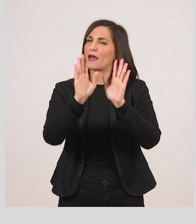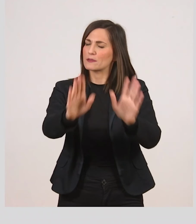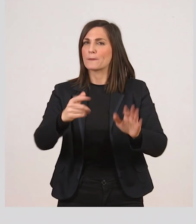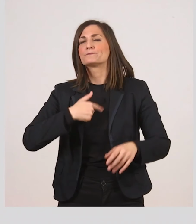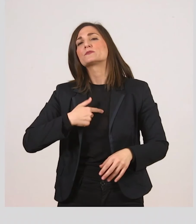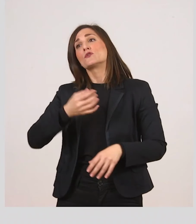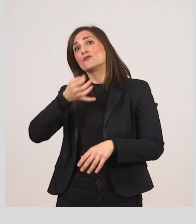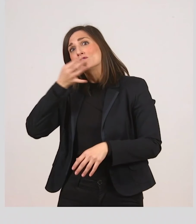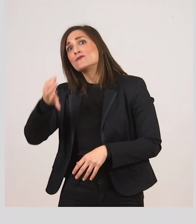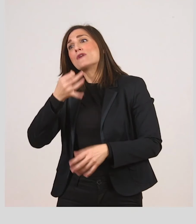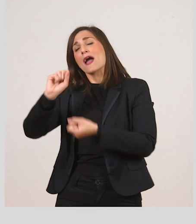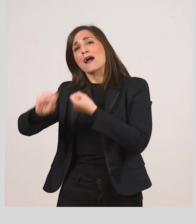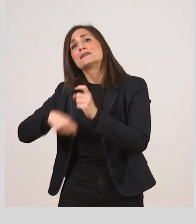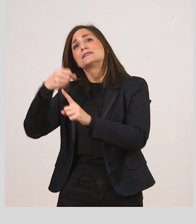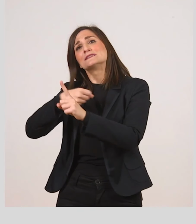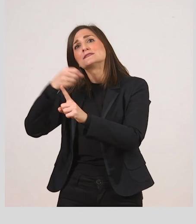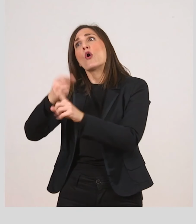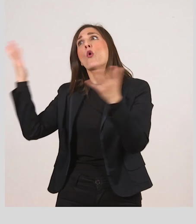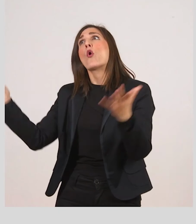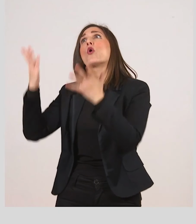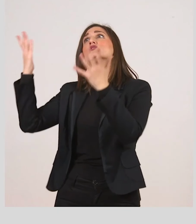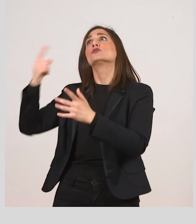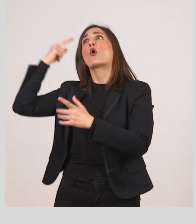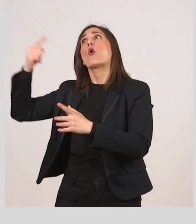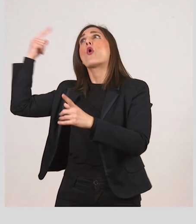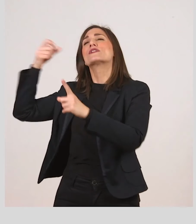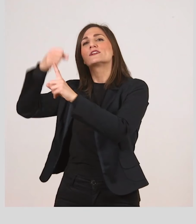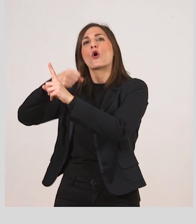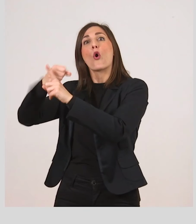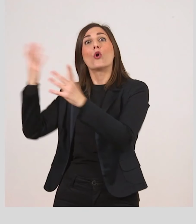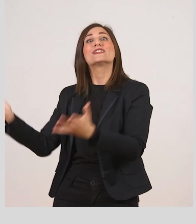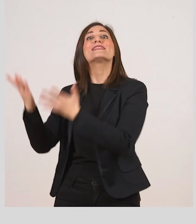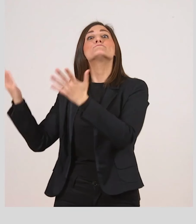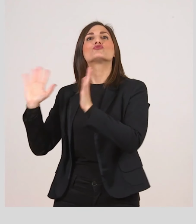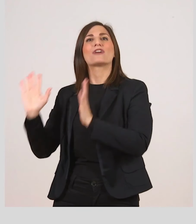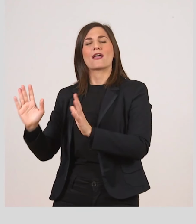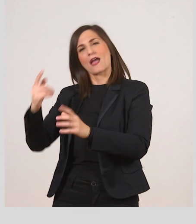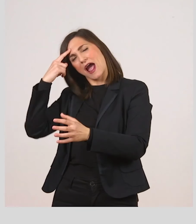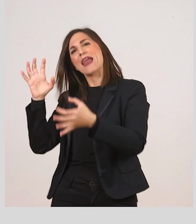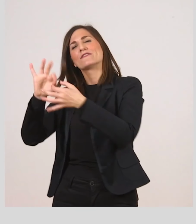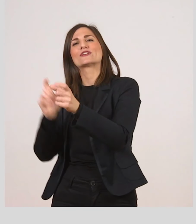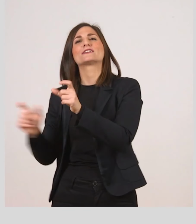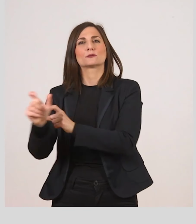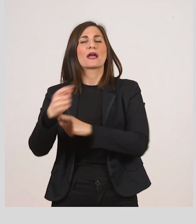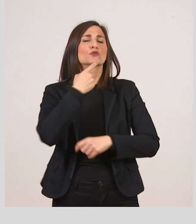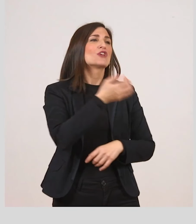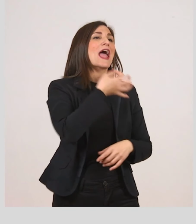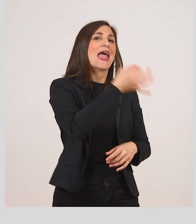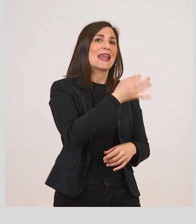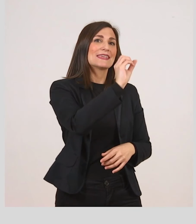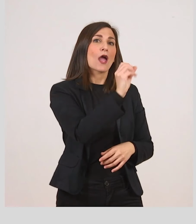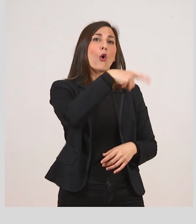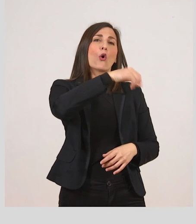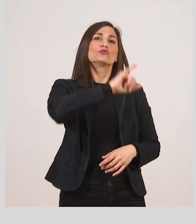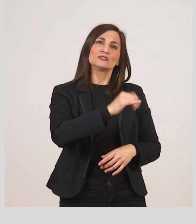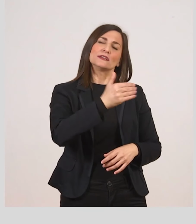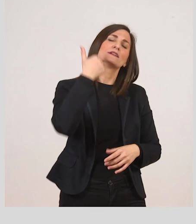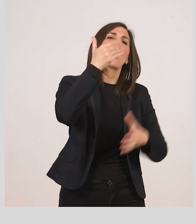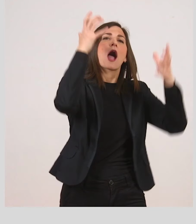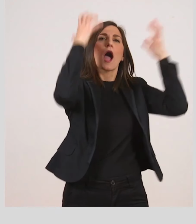είπα να προσπαθήσει για ό,τι ονειρεύεται. Οτιδήποτε ονειρεύεται. Έλεγε ότι θα γίνει αστροναύτης. Αυτό είναι ειδικό σύνδεσμο.